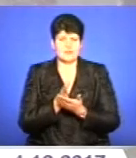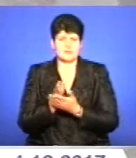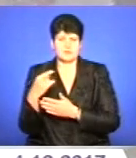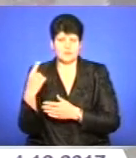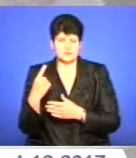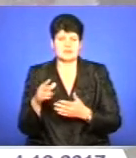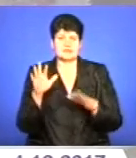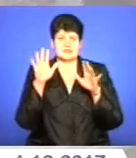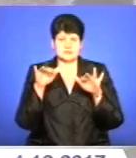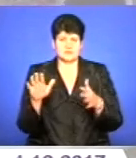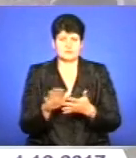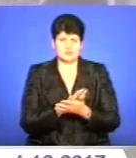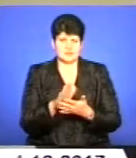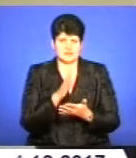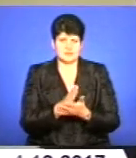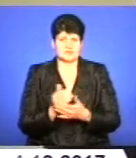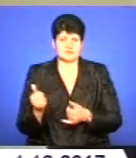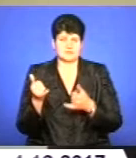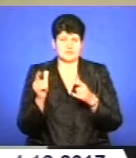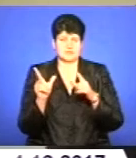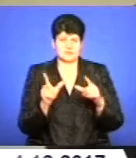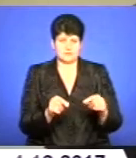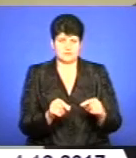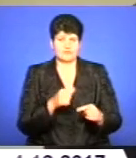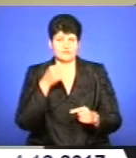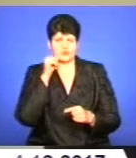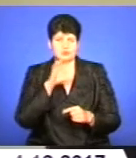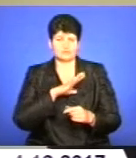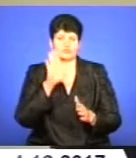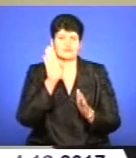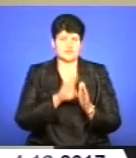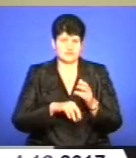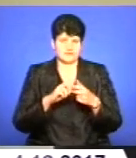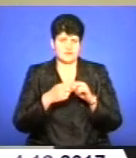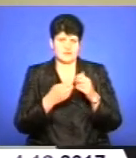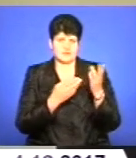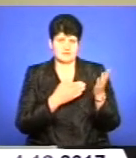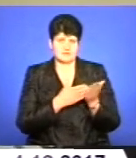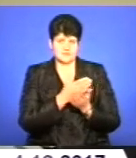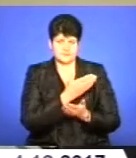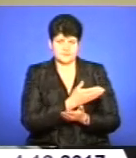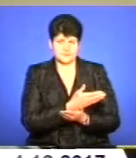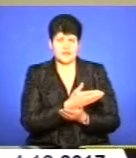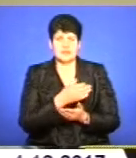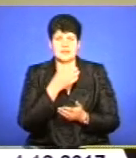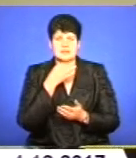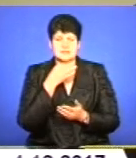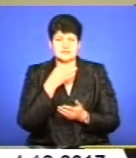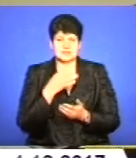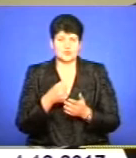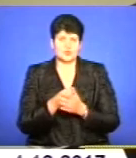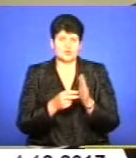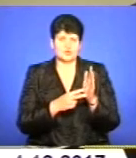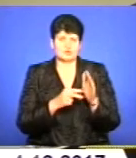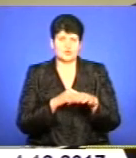і забезпечили проїзд. Найгірша вчора була Івано-Франківський напрямок, але сказати до честі, до 7-ї години